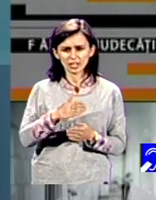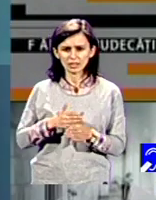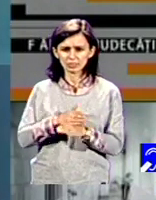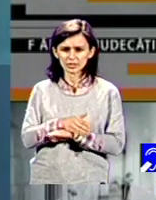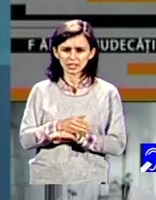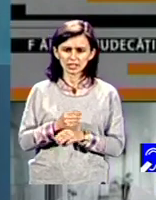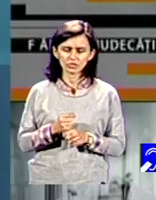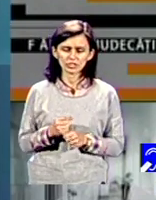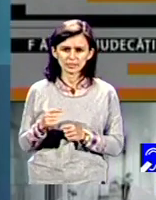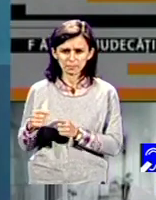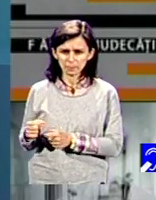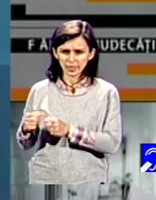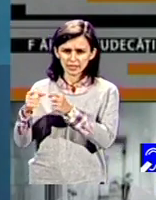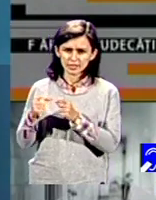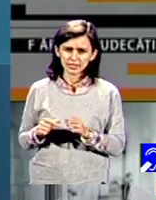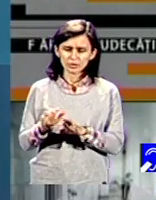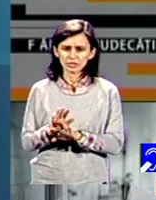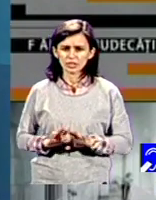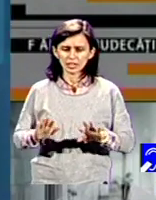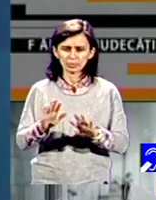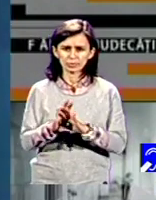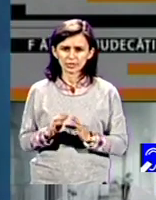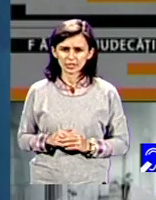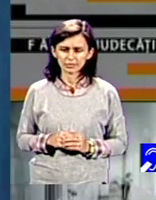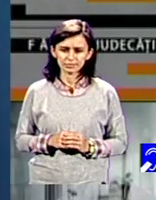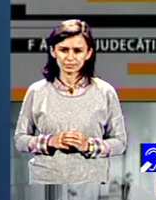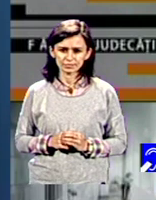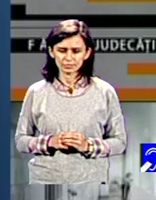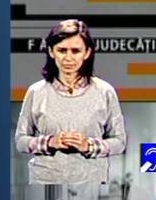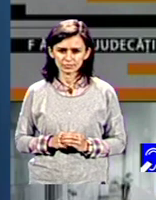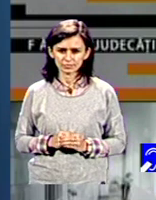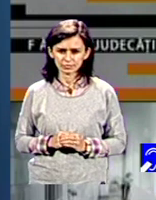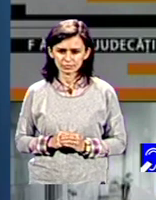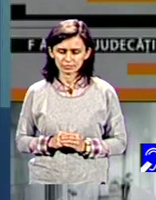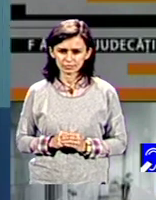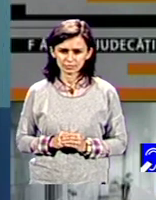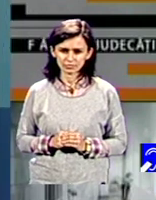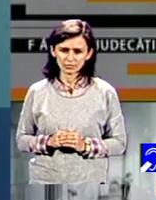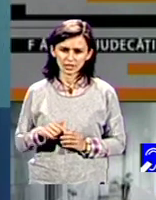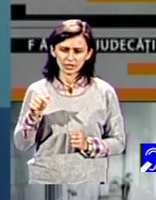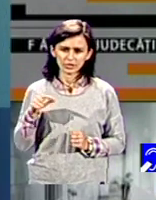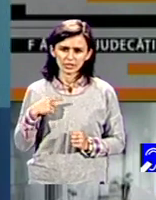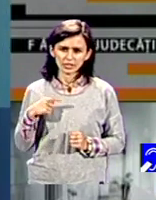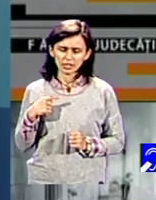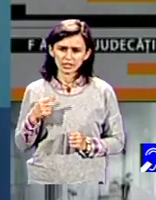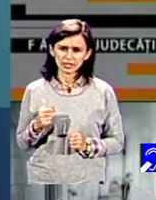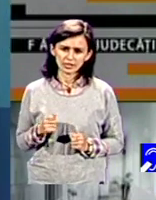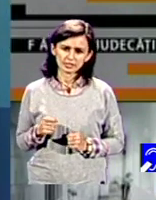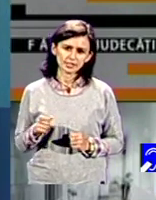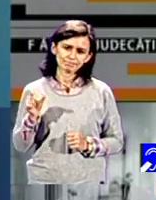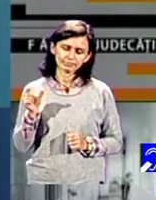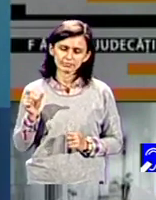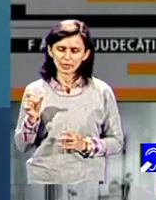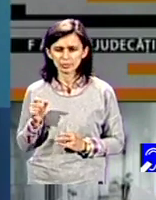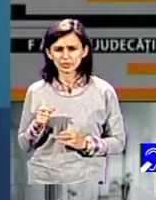avea la instituțiile publice întradevăr acesta este o parte sensul cuvantului accesul la justiție